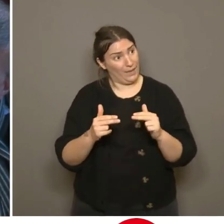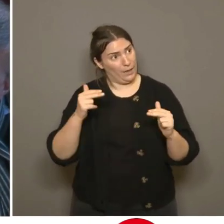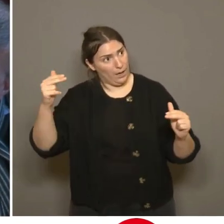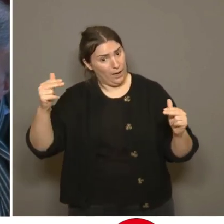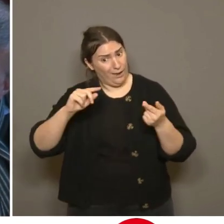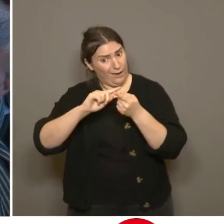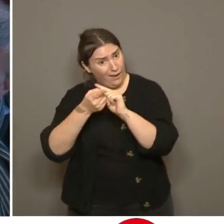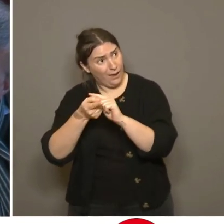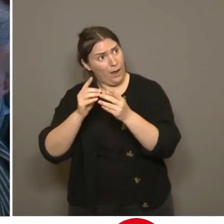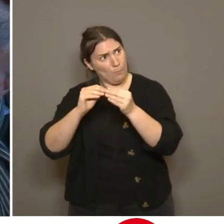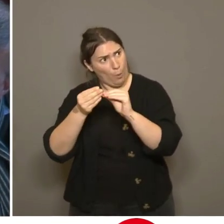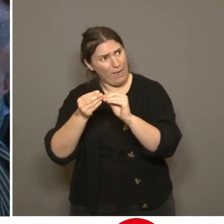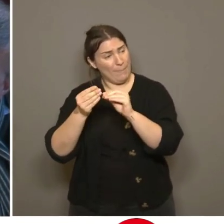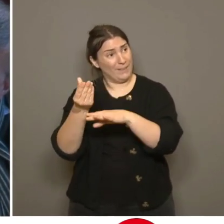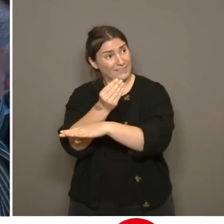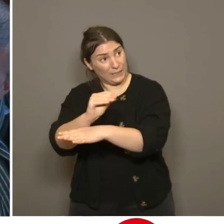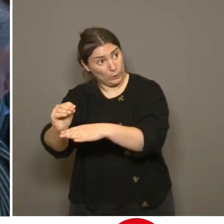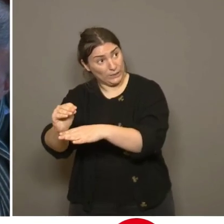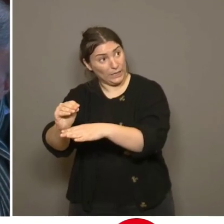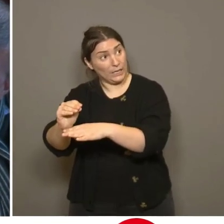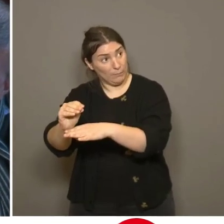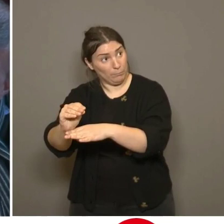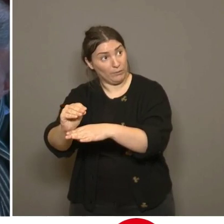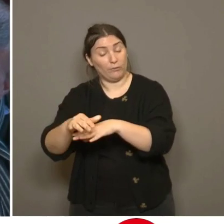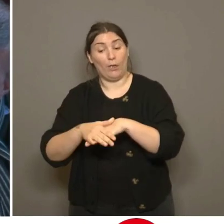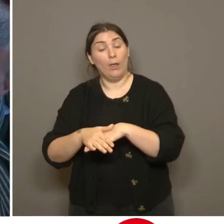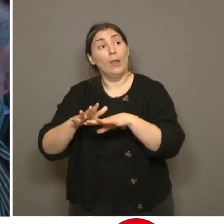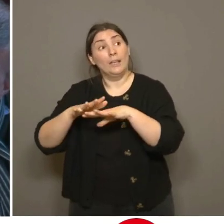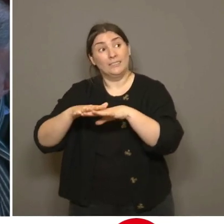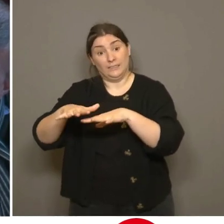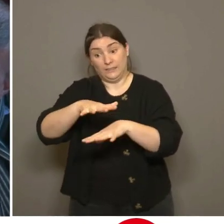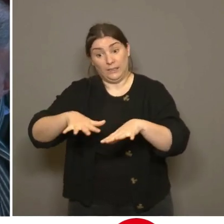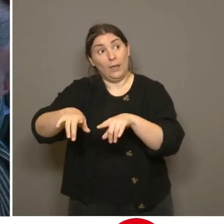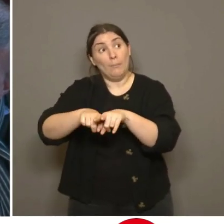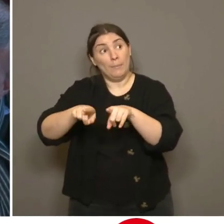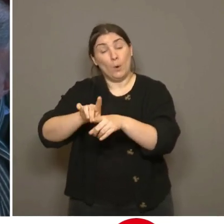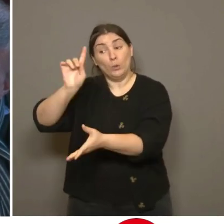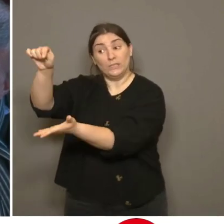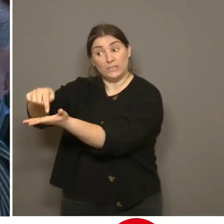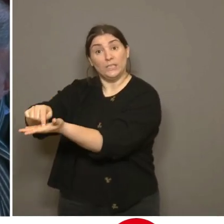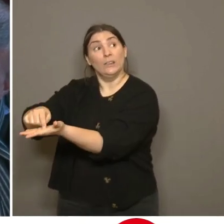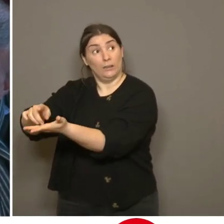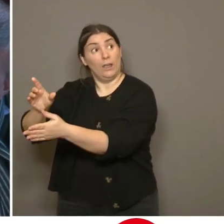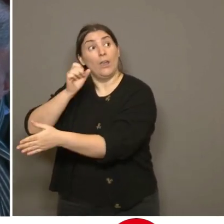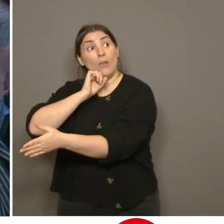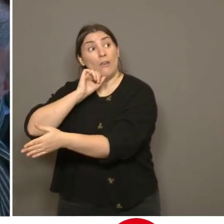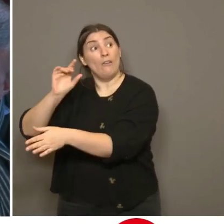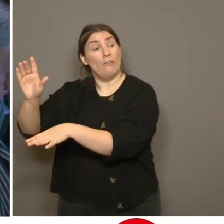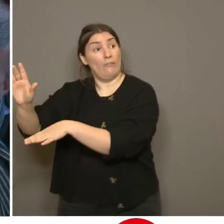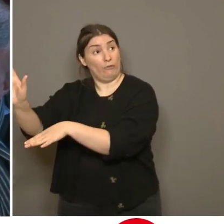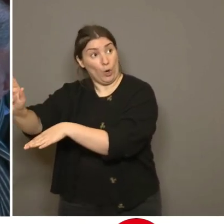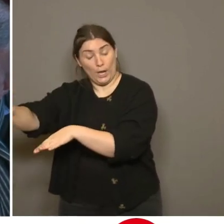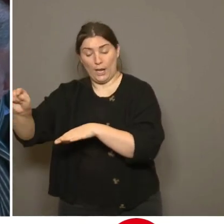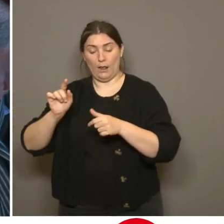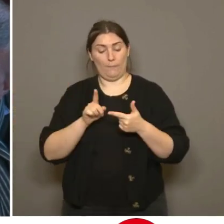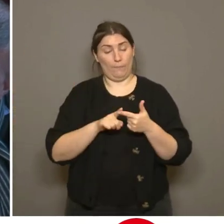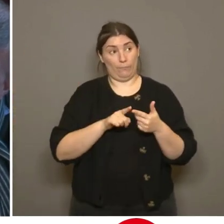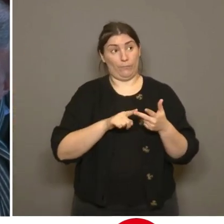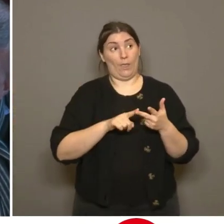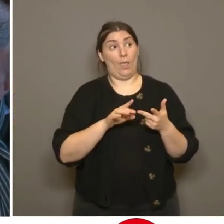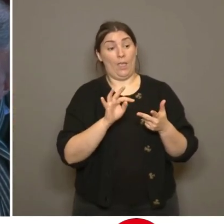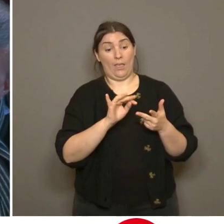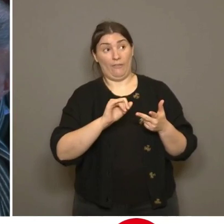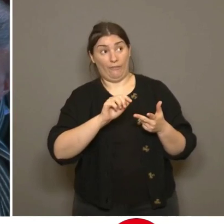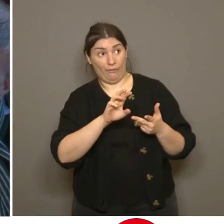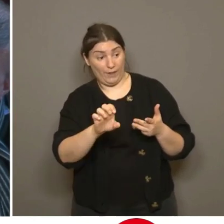non seulement dans le secteur suscité, mais également dans le Vieux-Lille, secteur rue Saint-Sébastien, à Fives ou encore à Moulins?